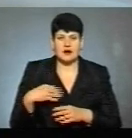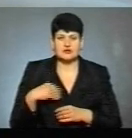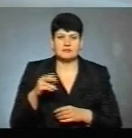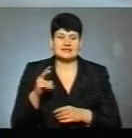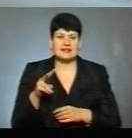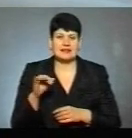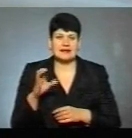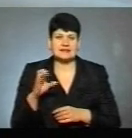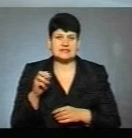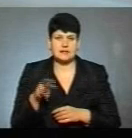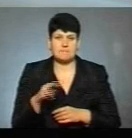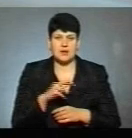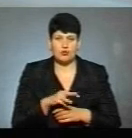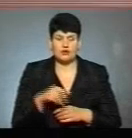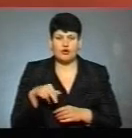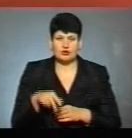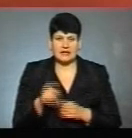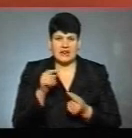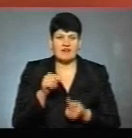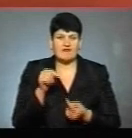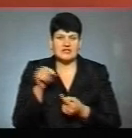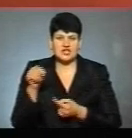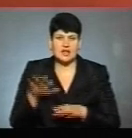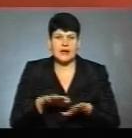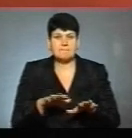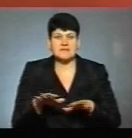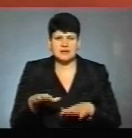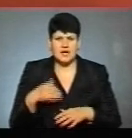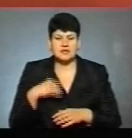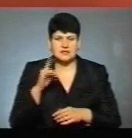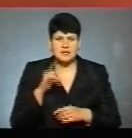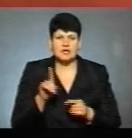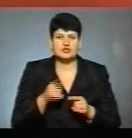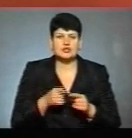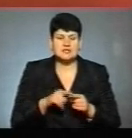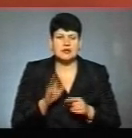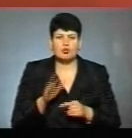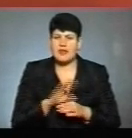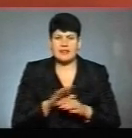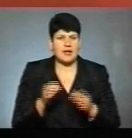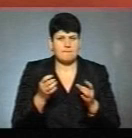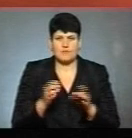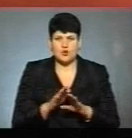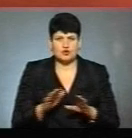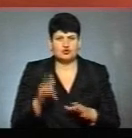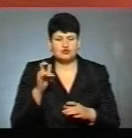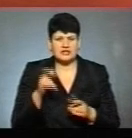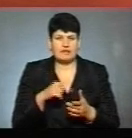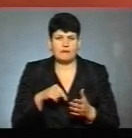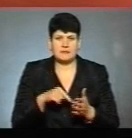ходили визначати місця, тому що знали, що буде не просто Чортків